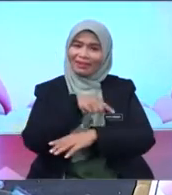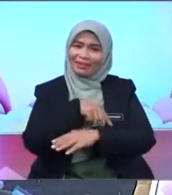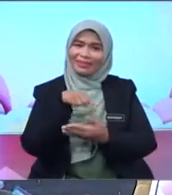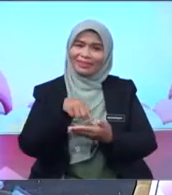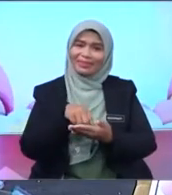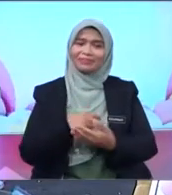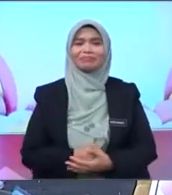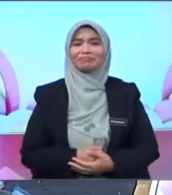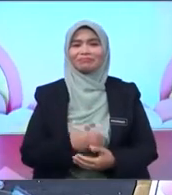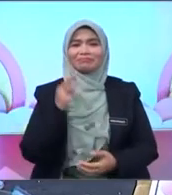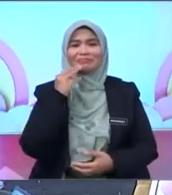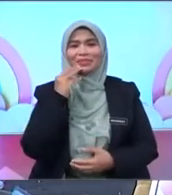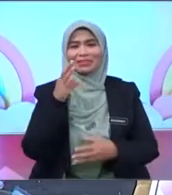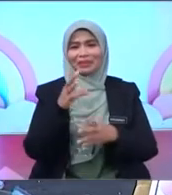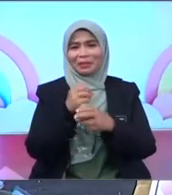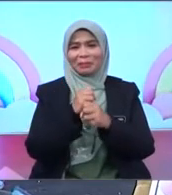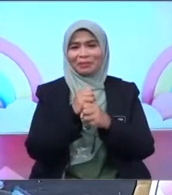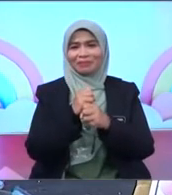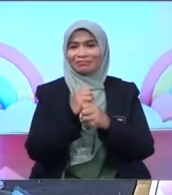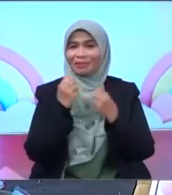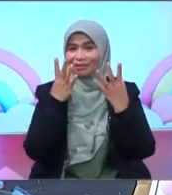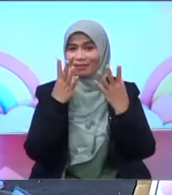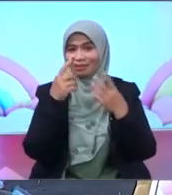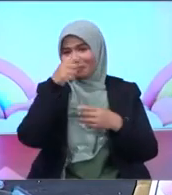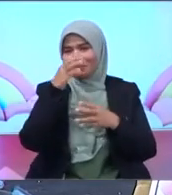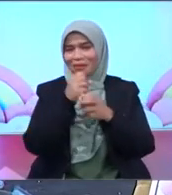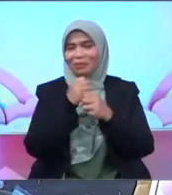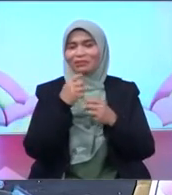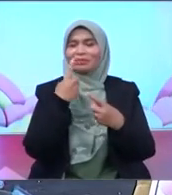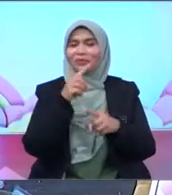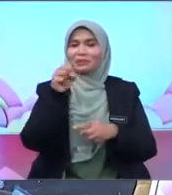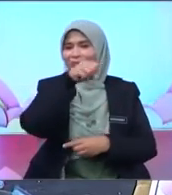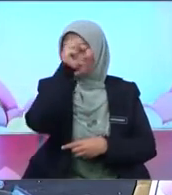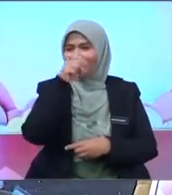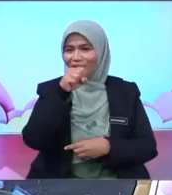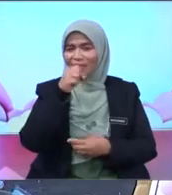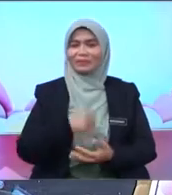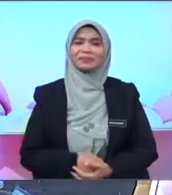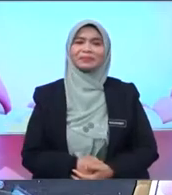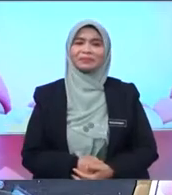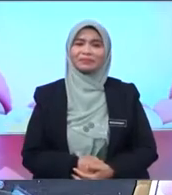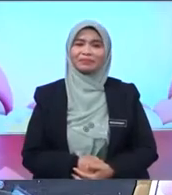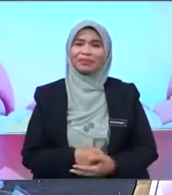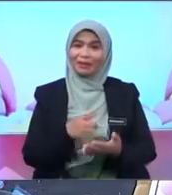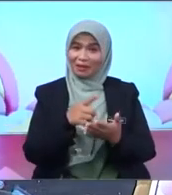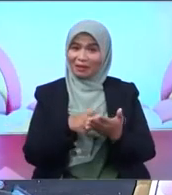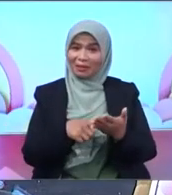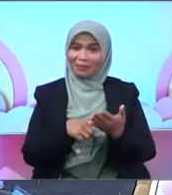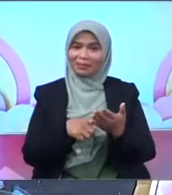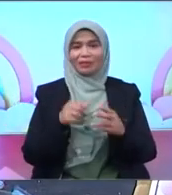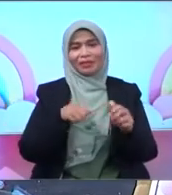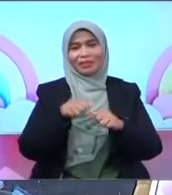jalan atau Polri woi dah jawab macam-macam soal lain dengan cek guizero WC Go disemen yang terakhir ini aku Pule